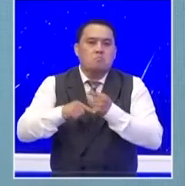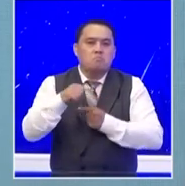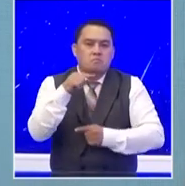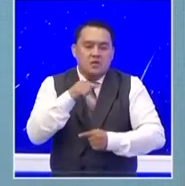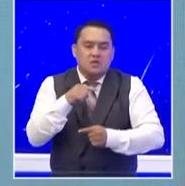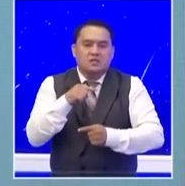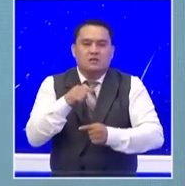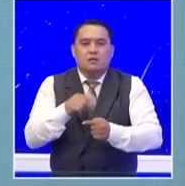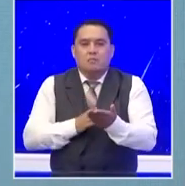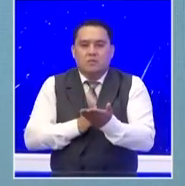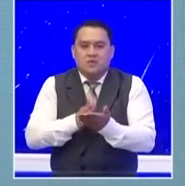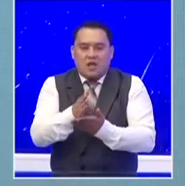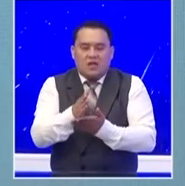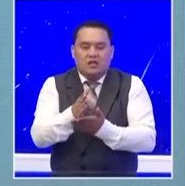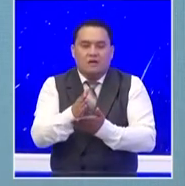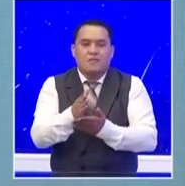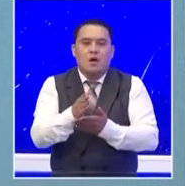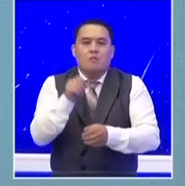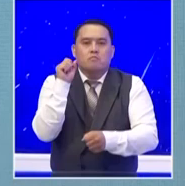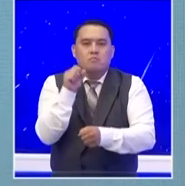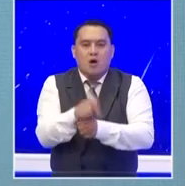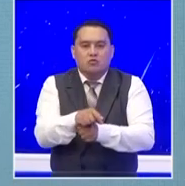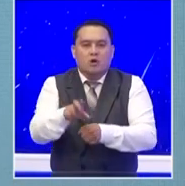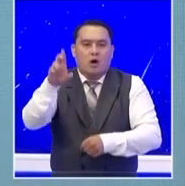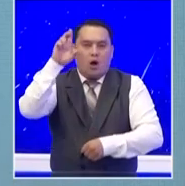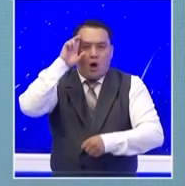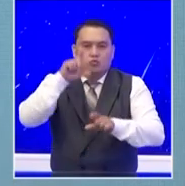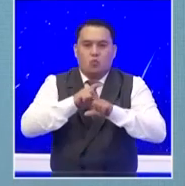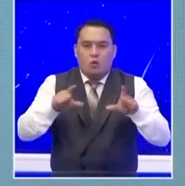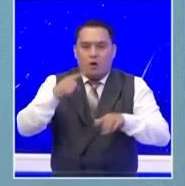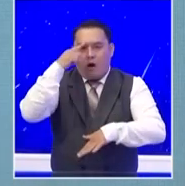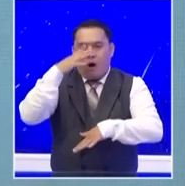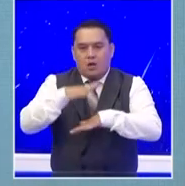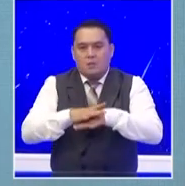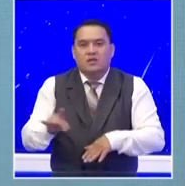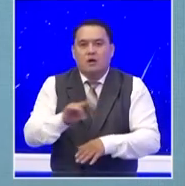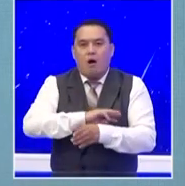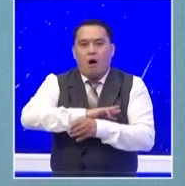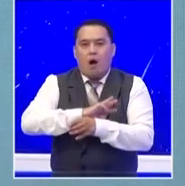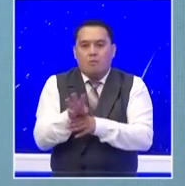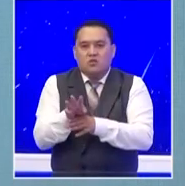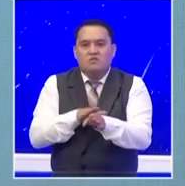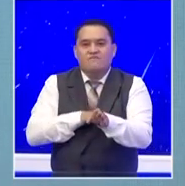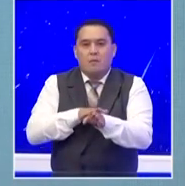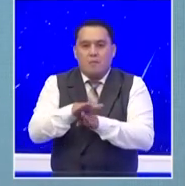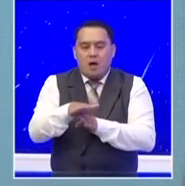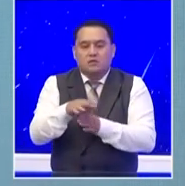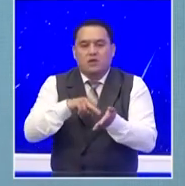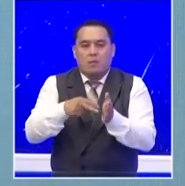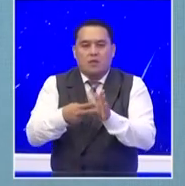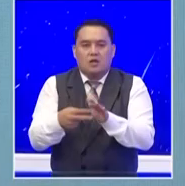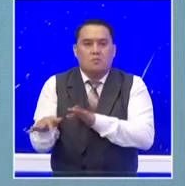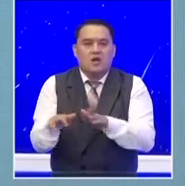и позиции Казахстана в рейтинге. Поручаю государственным органам и акиматам регионов обеспечить выполнение всех